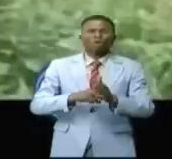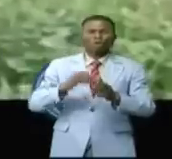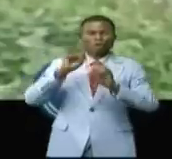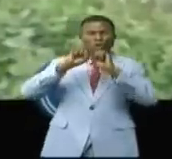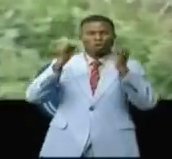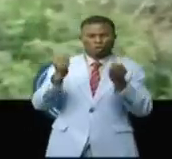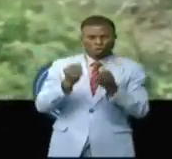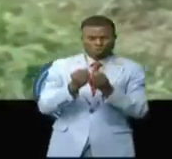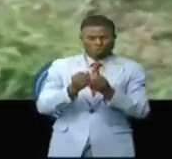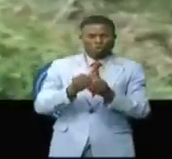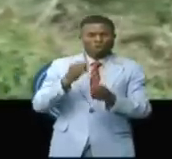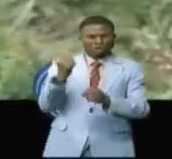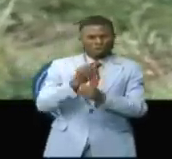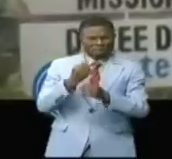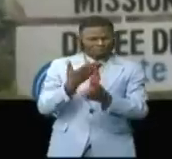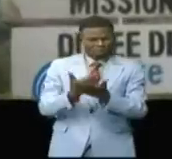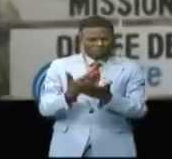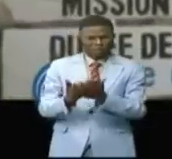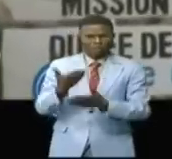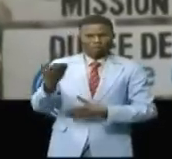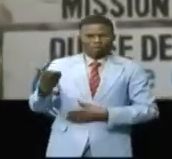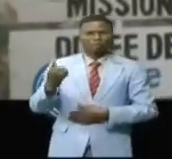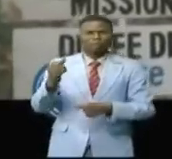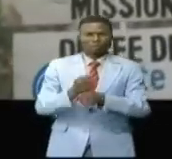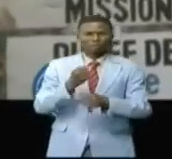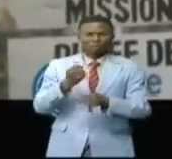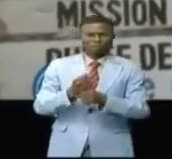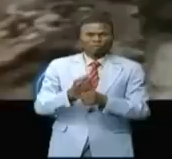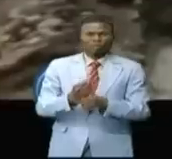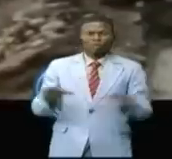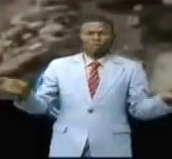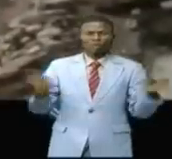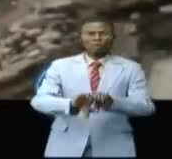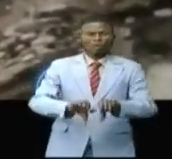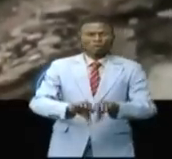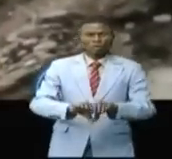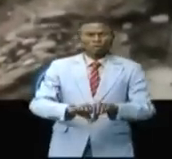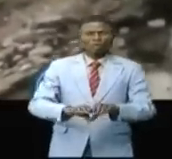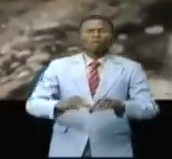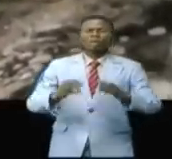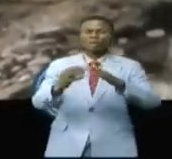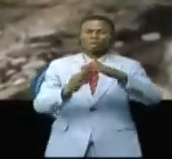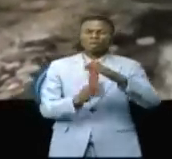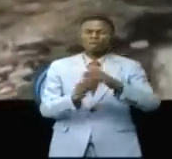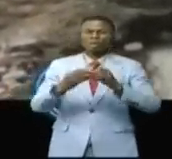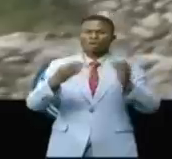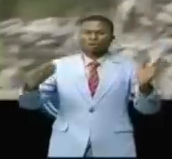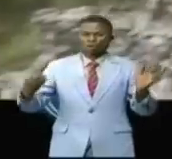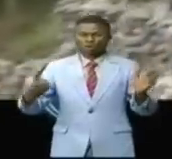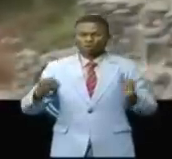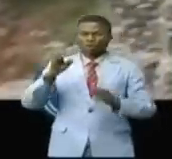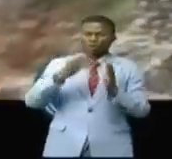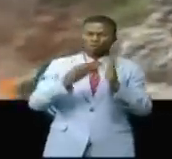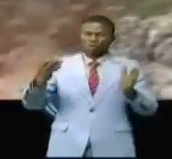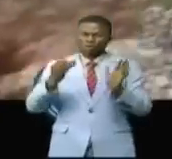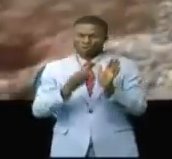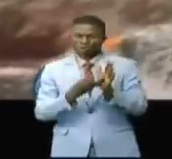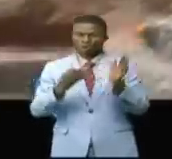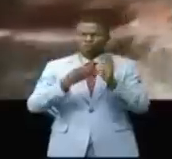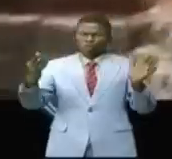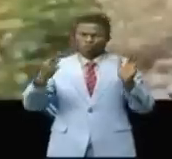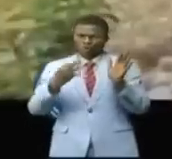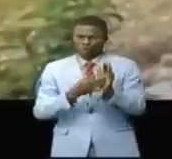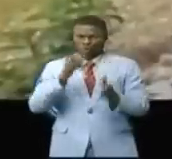et remplisse ses missions les travaux entier rosie fait effectuer au point kilométrique 90 97 90 8 et